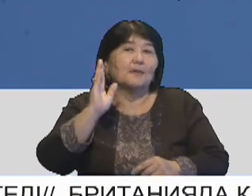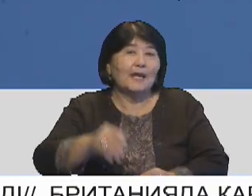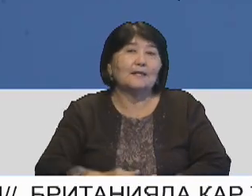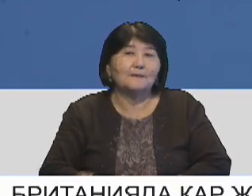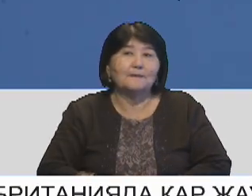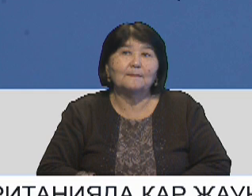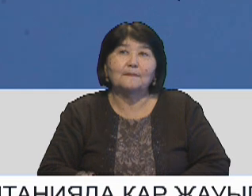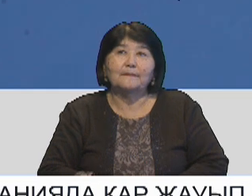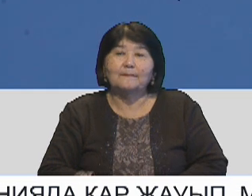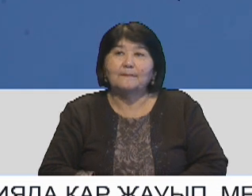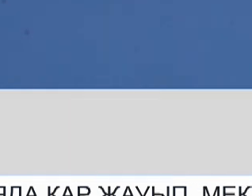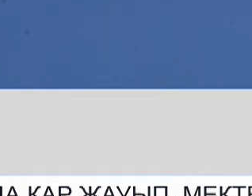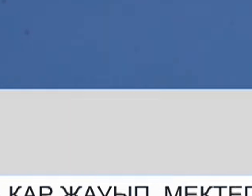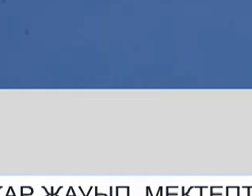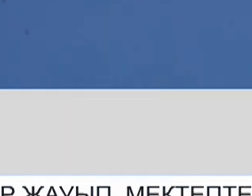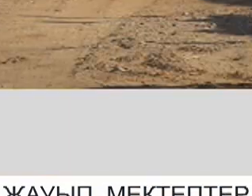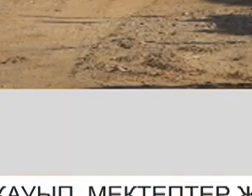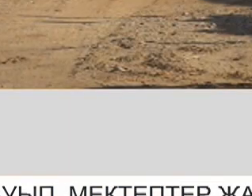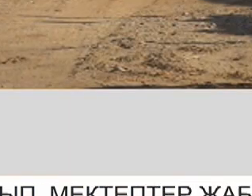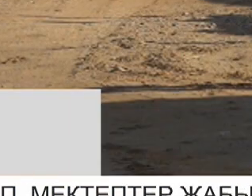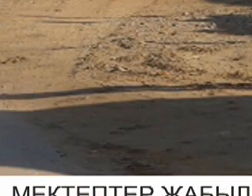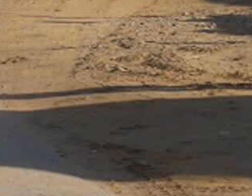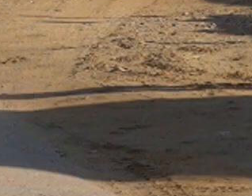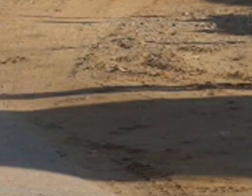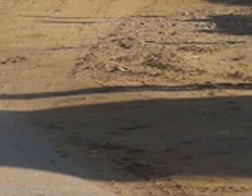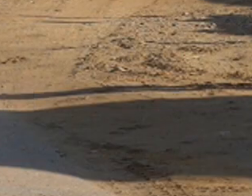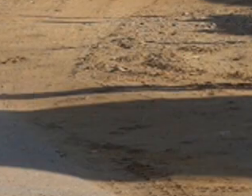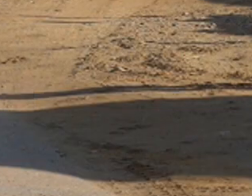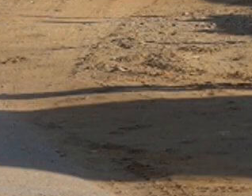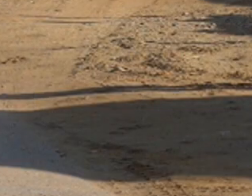Күләя Шекова, Айбек Қаржаубай, Төрехан Қожахметов, Қызылорда телеарнасы, Байқоңырдан.